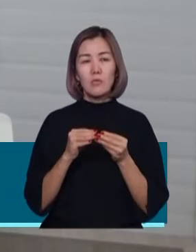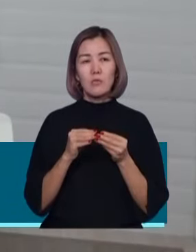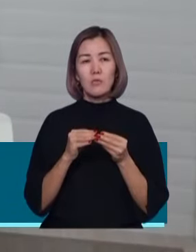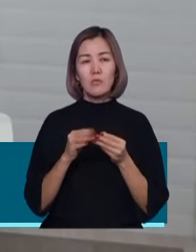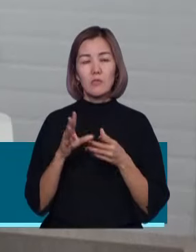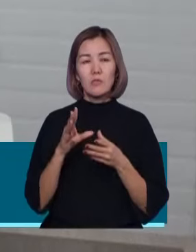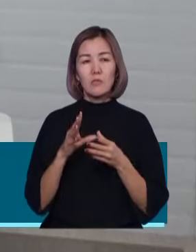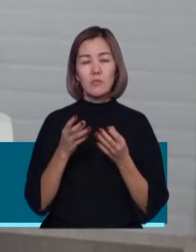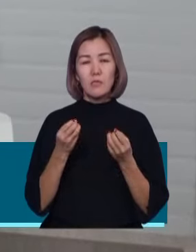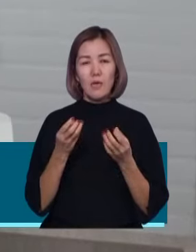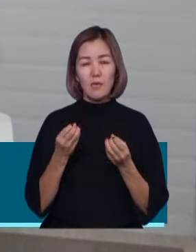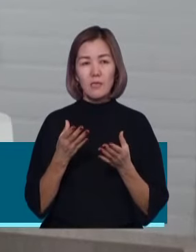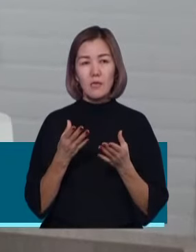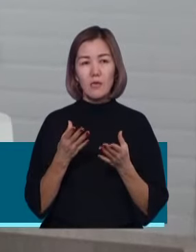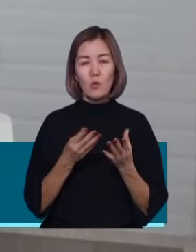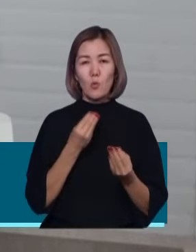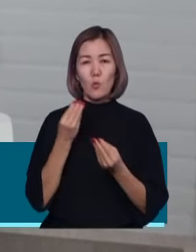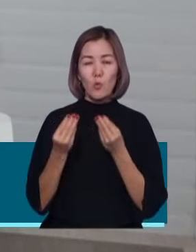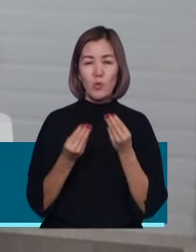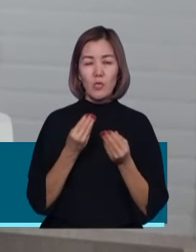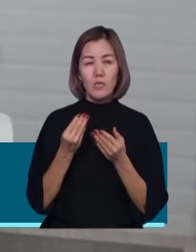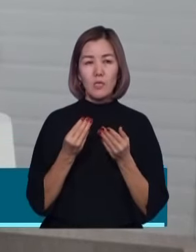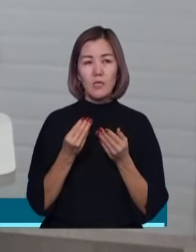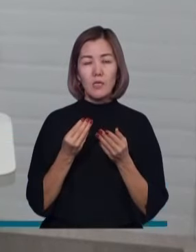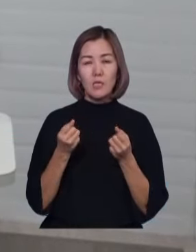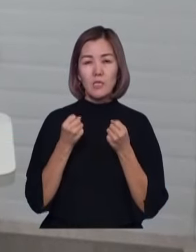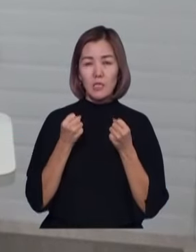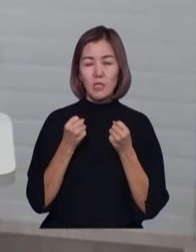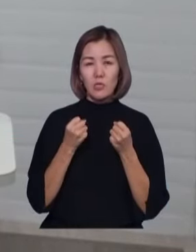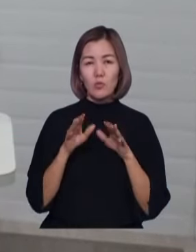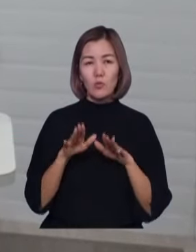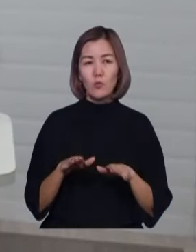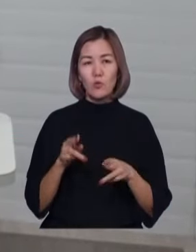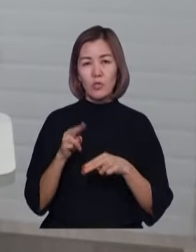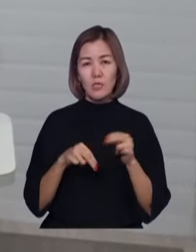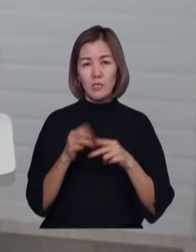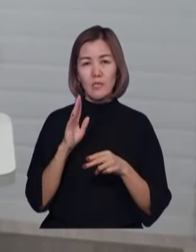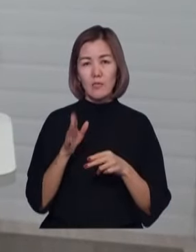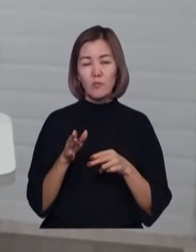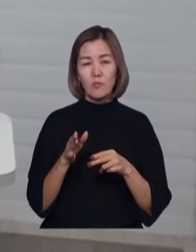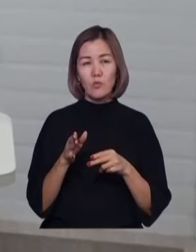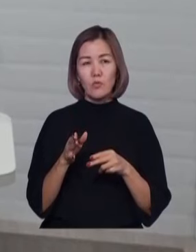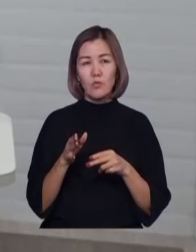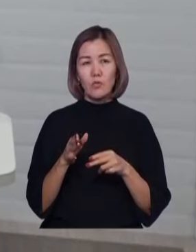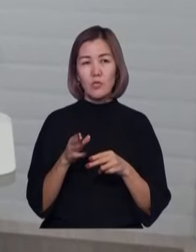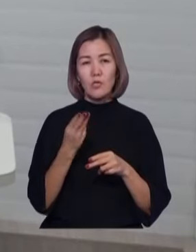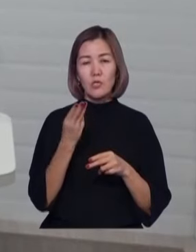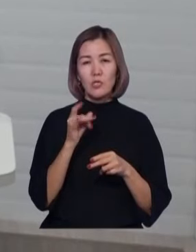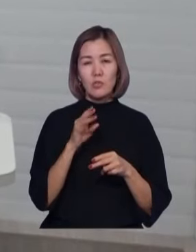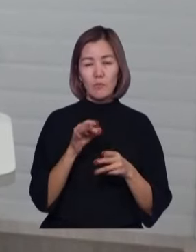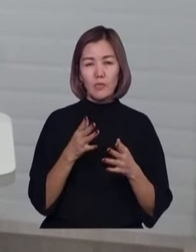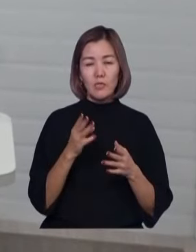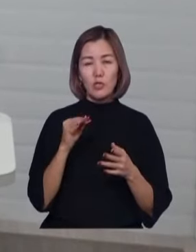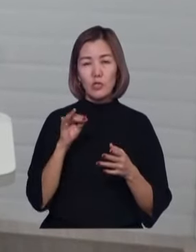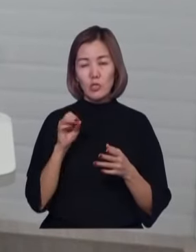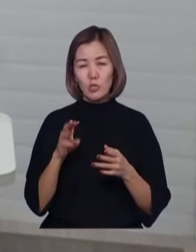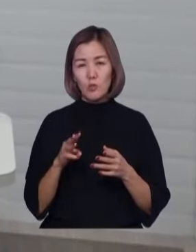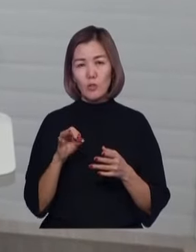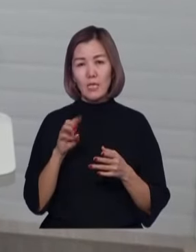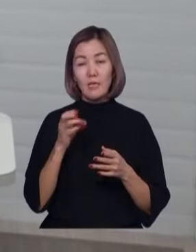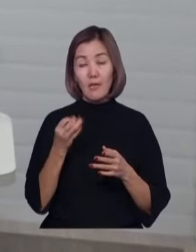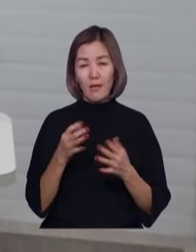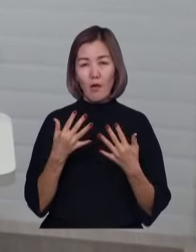тағы да ойын сауықтыру, дене шынықтыру орындары салынып жатыр. Ол Чымыр ауылында, Жетісу ауылында, Елтай